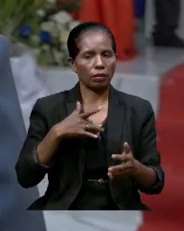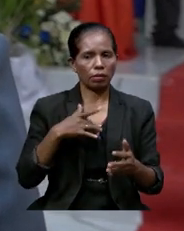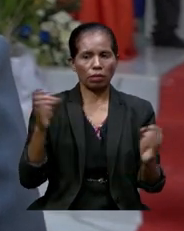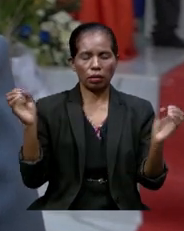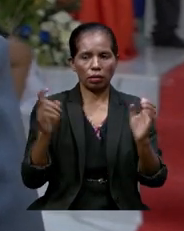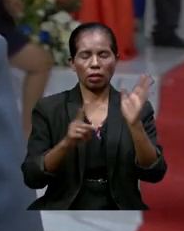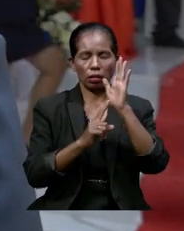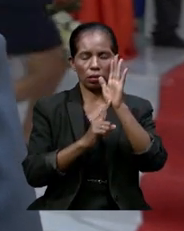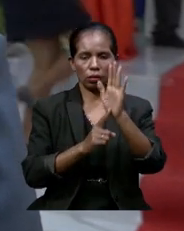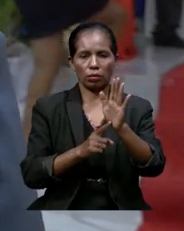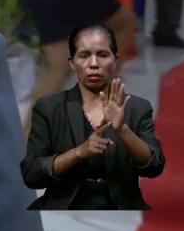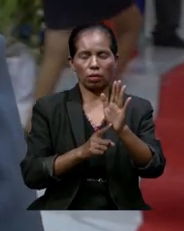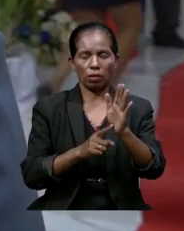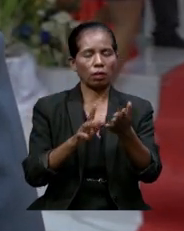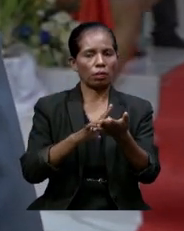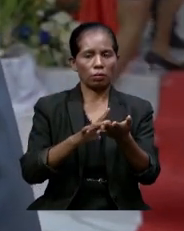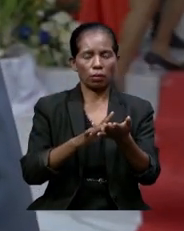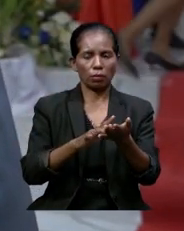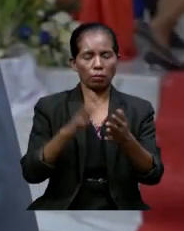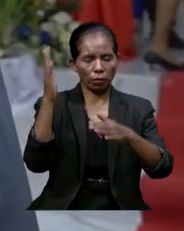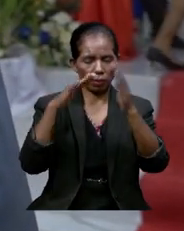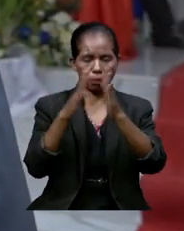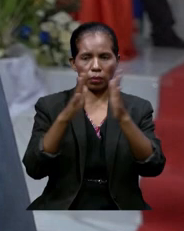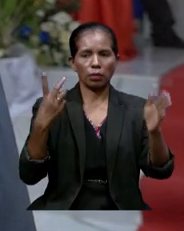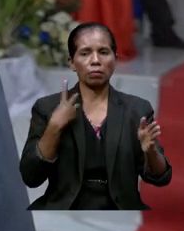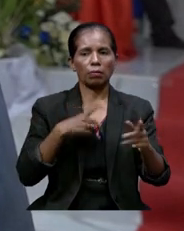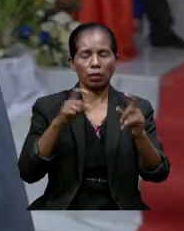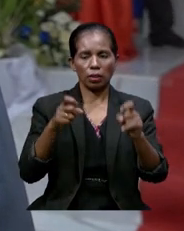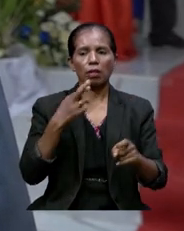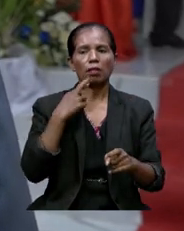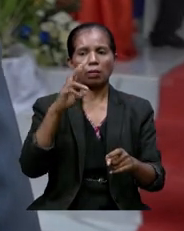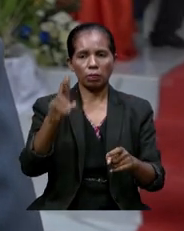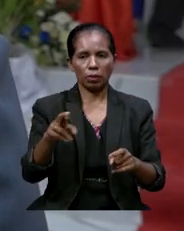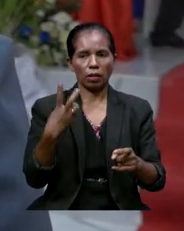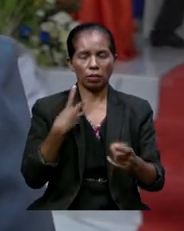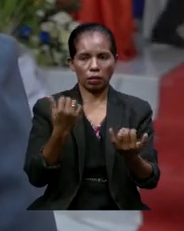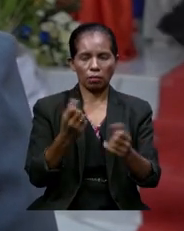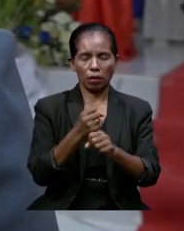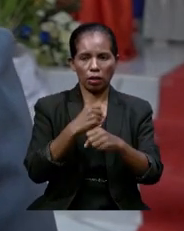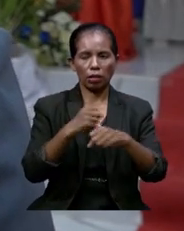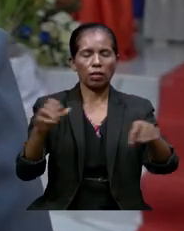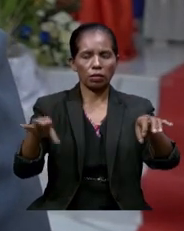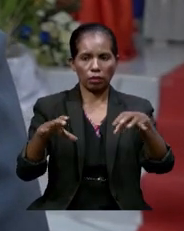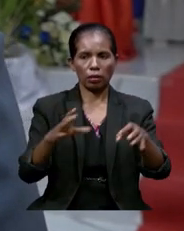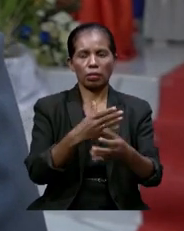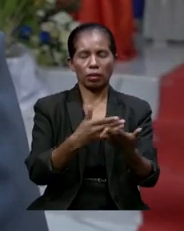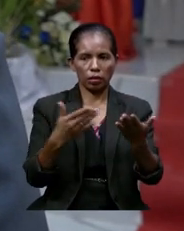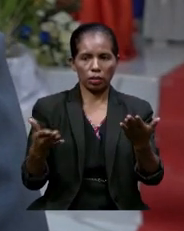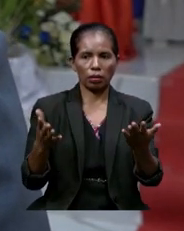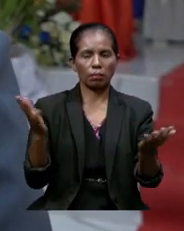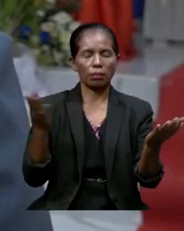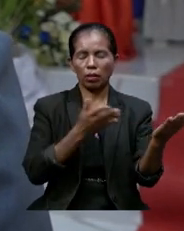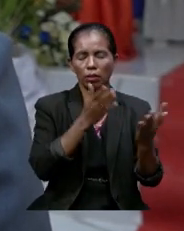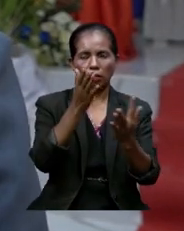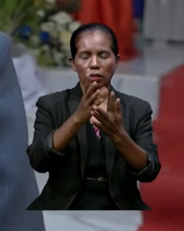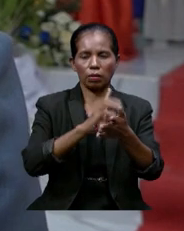sai questão bot mai be ita tem que ser responde. Ita responde ma agora mi halu halu servisu par hodi sasane beletama ya